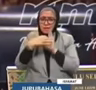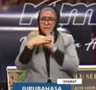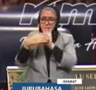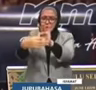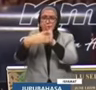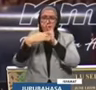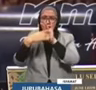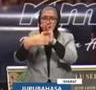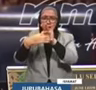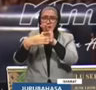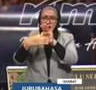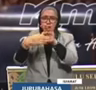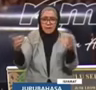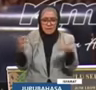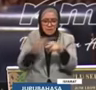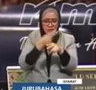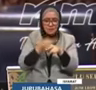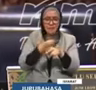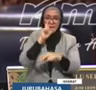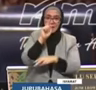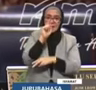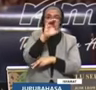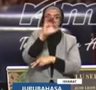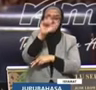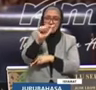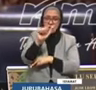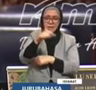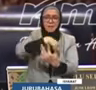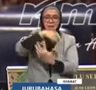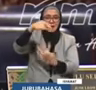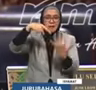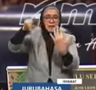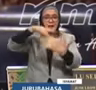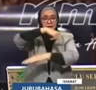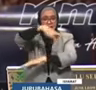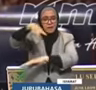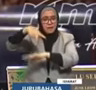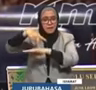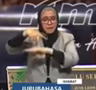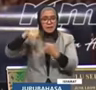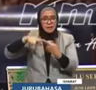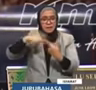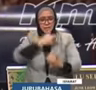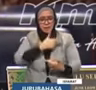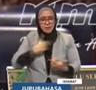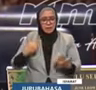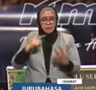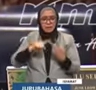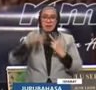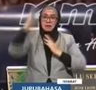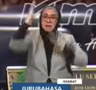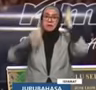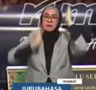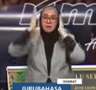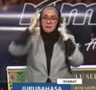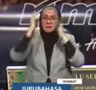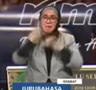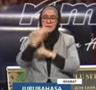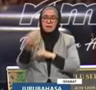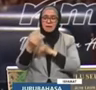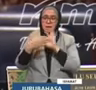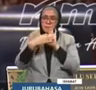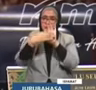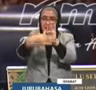dalam singkatannya antara Filipina Indonesia dan Malaysia dan sama ada kerjasama